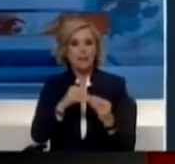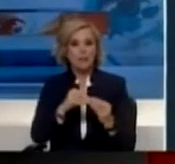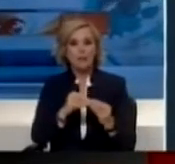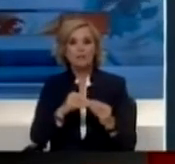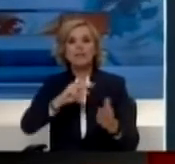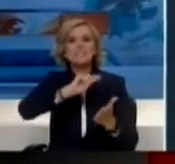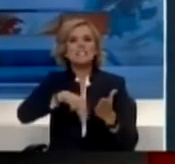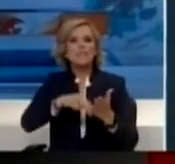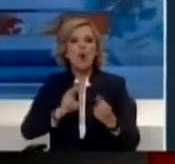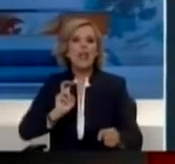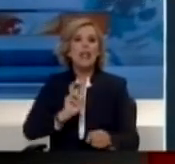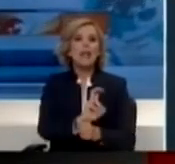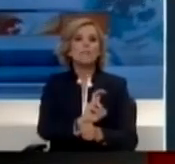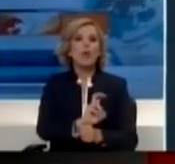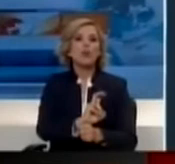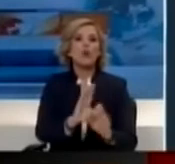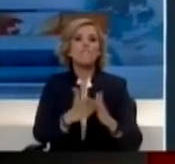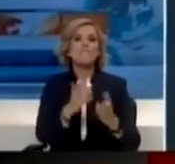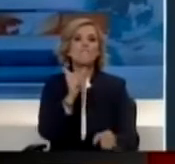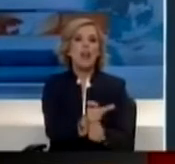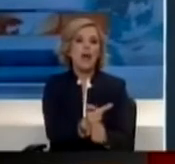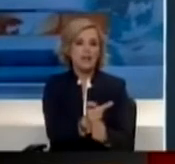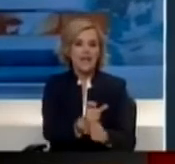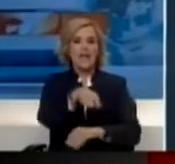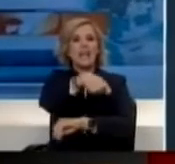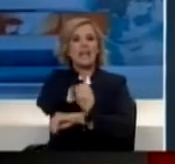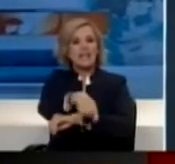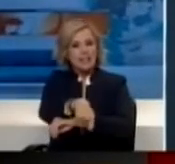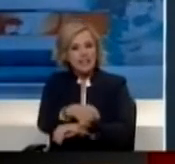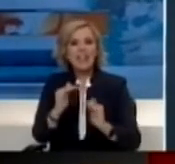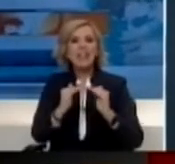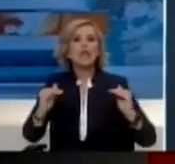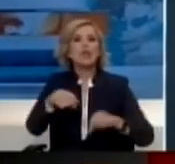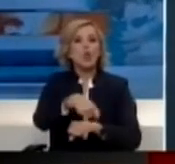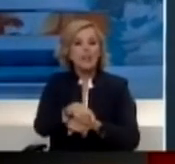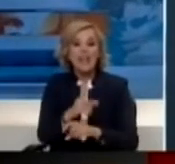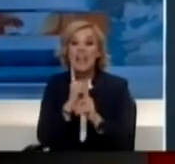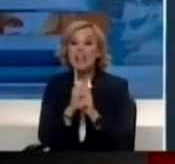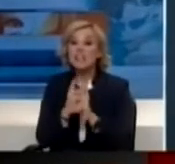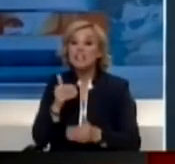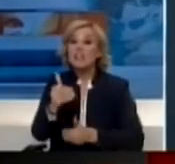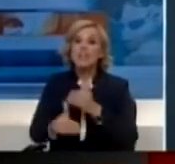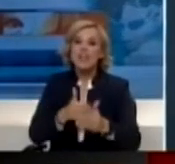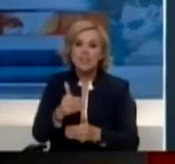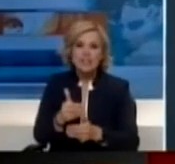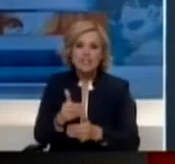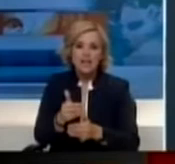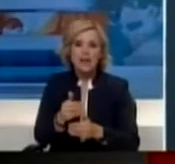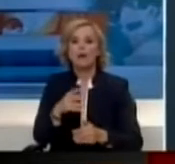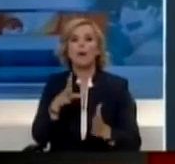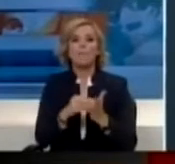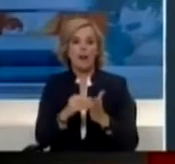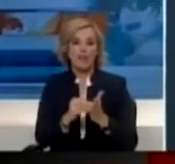άμιστα. Επίσης ανοίγουν τα ειρηνοδικεία και τα πρωτοδικεία για συγκεκριμένες διαδικασίες, όπως για παράδειγμα εκείνες των συνενετικών